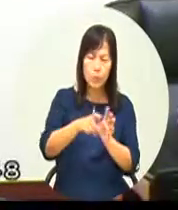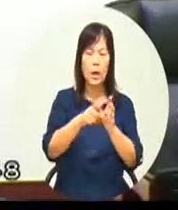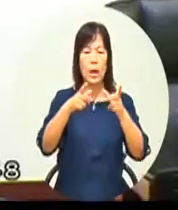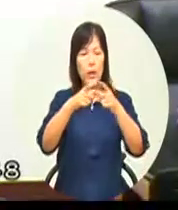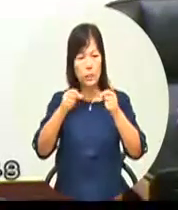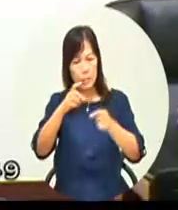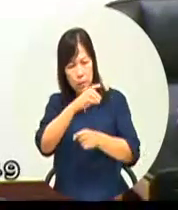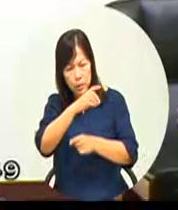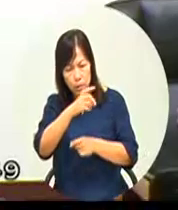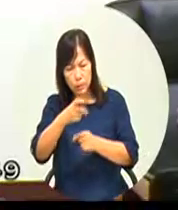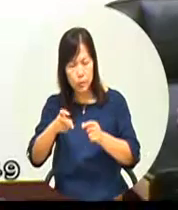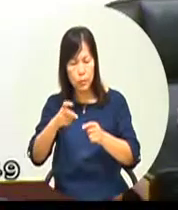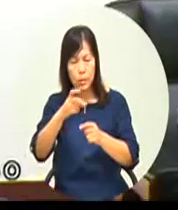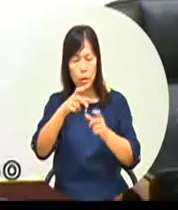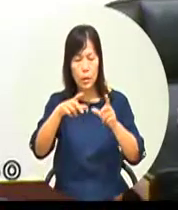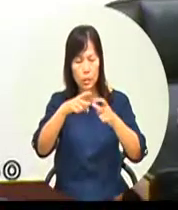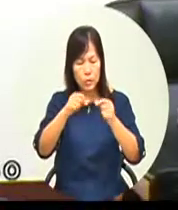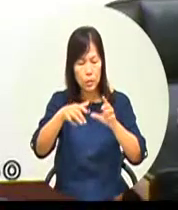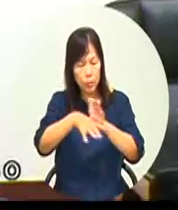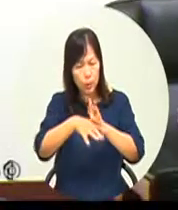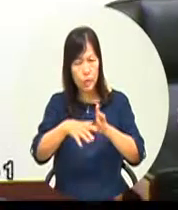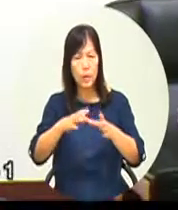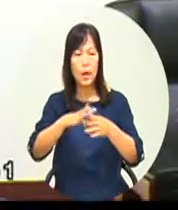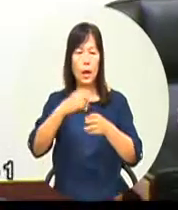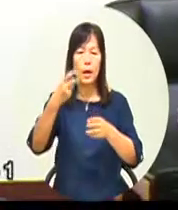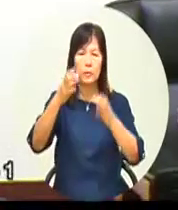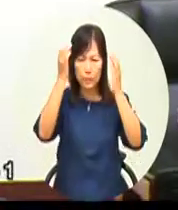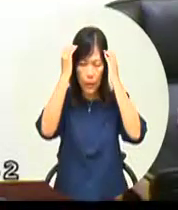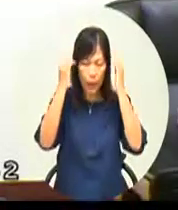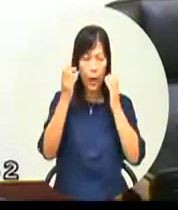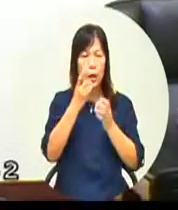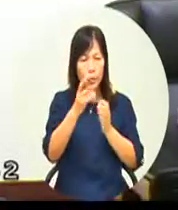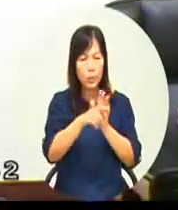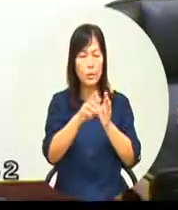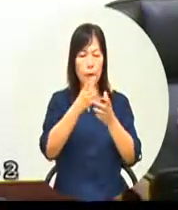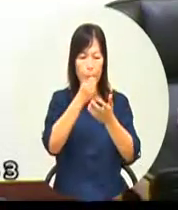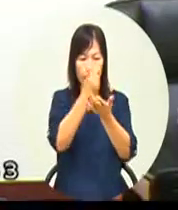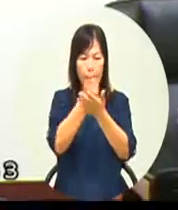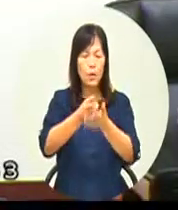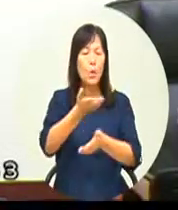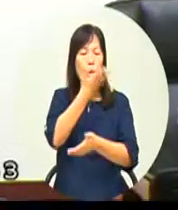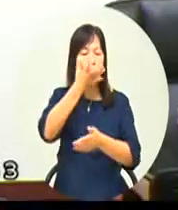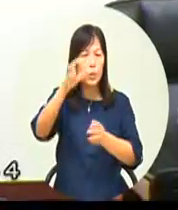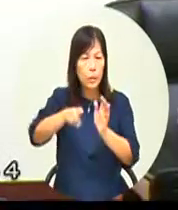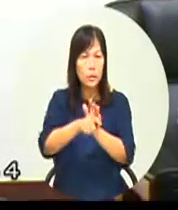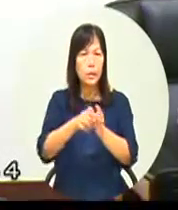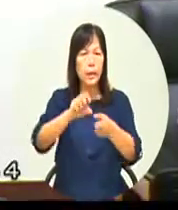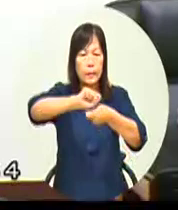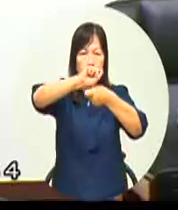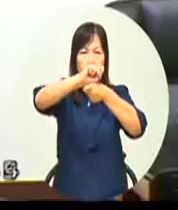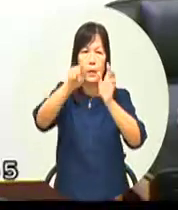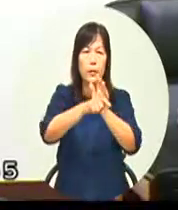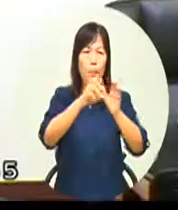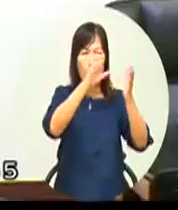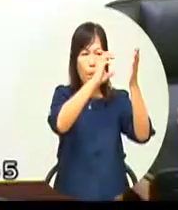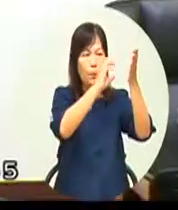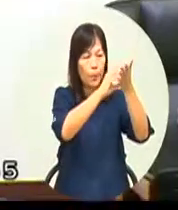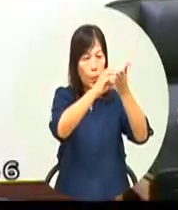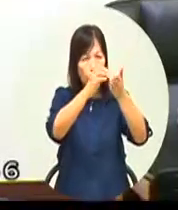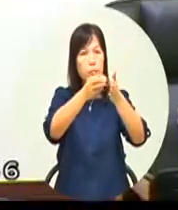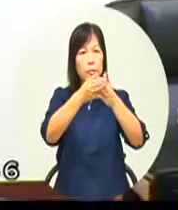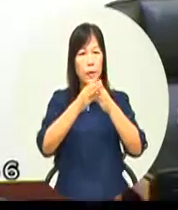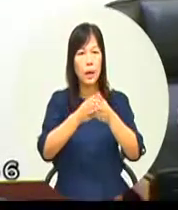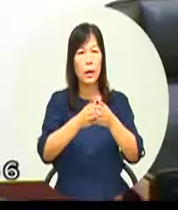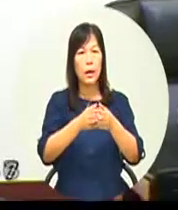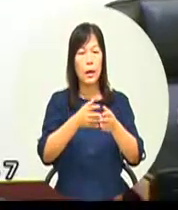啦、韩语这些哈，怎么在我们的不管公共设施、观光景点增加更好的这些标示哈，啊，让我